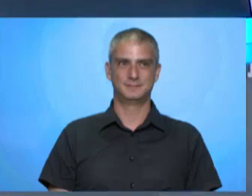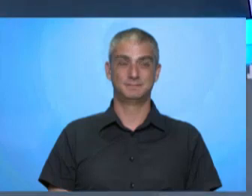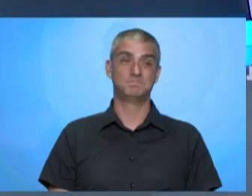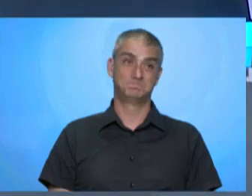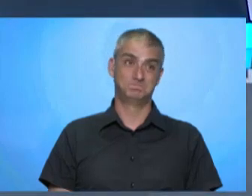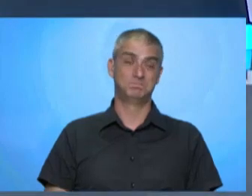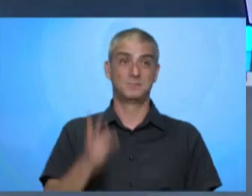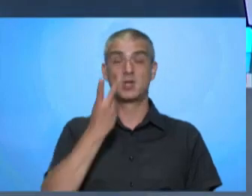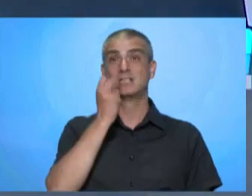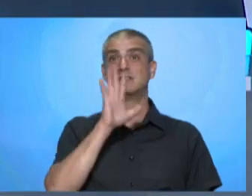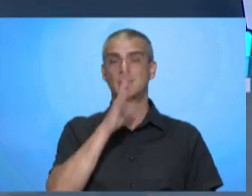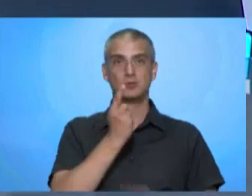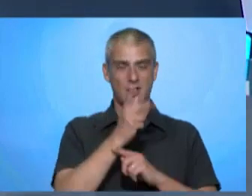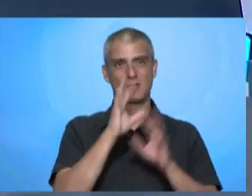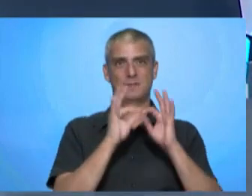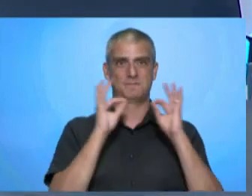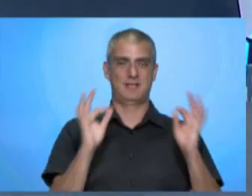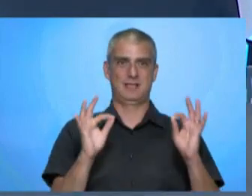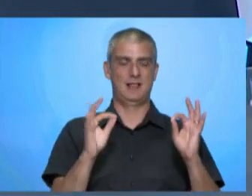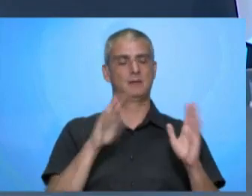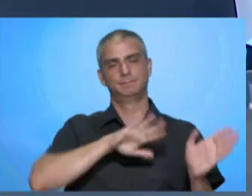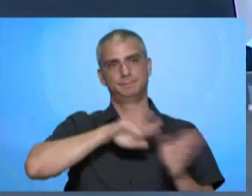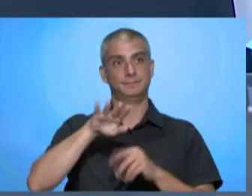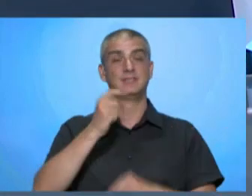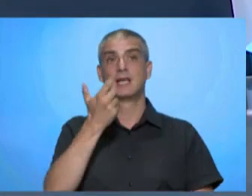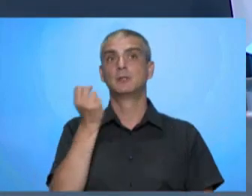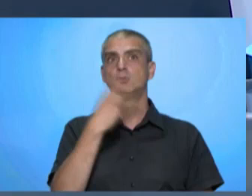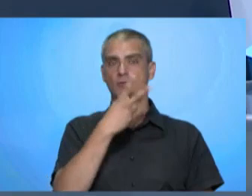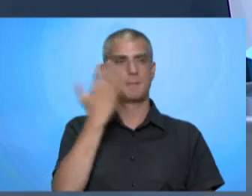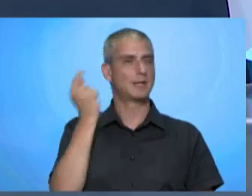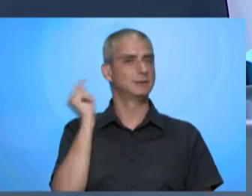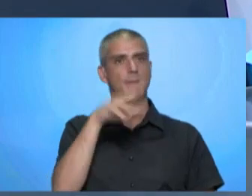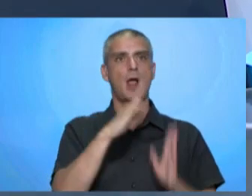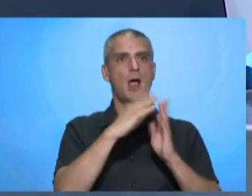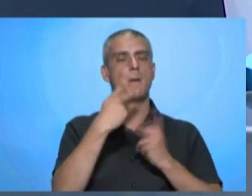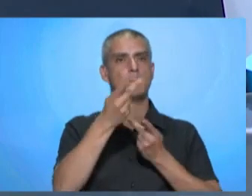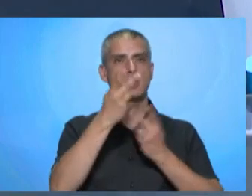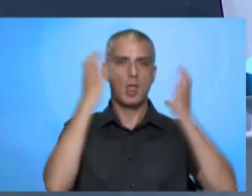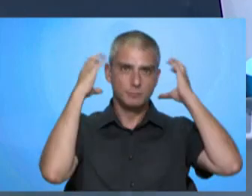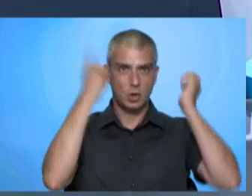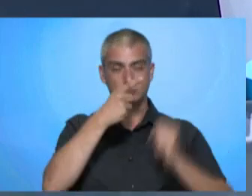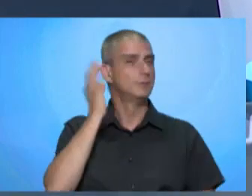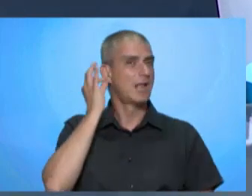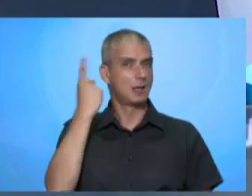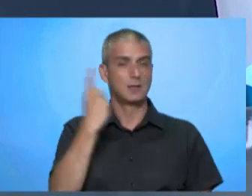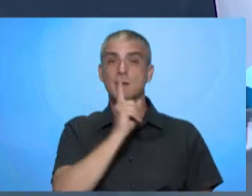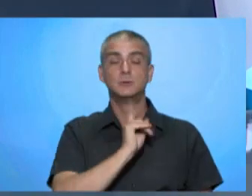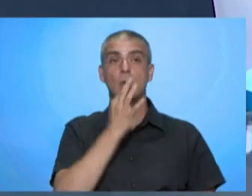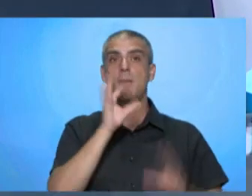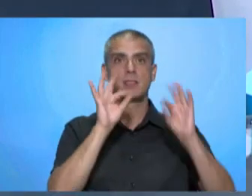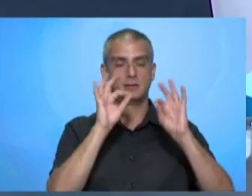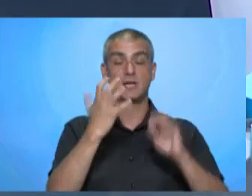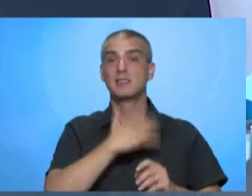עוד 25 דקות זה מתחיל. עניין אחר, כמעט שבועיים עברו מאז הגיעה לבית החולים תל השומר ילדה סורית, בת 10,